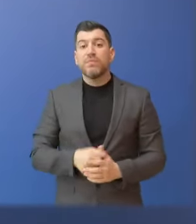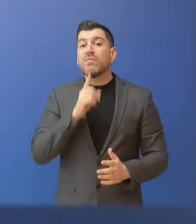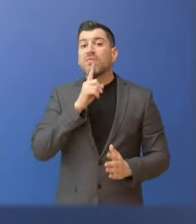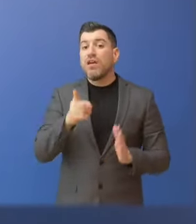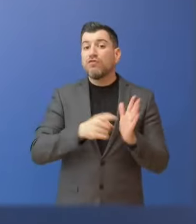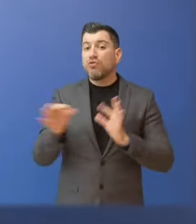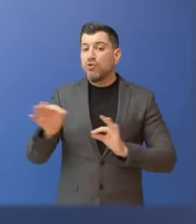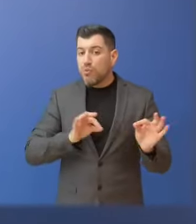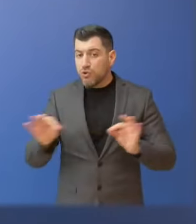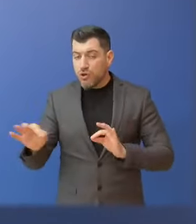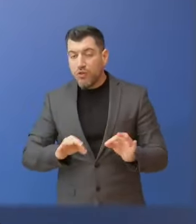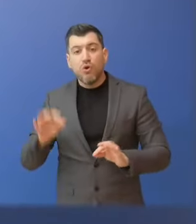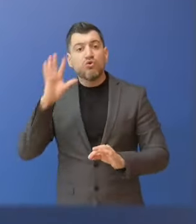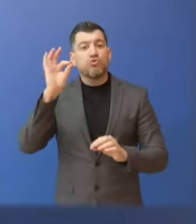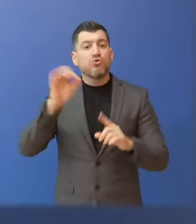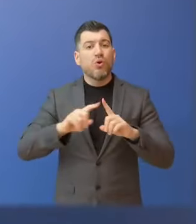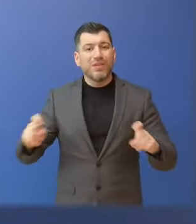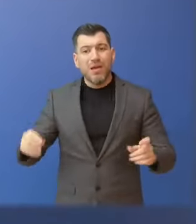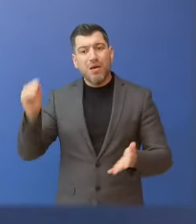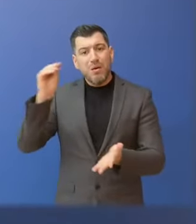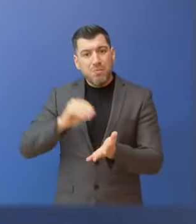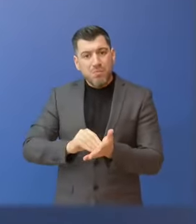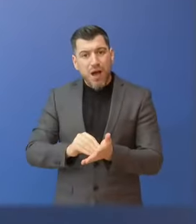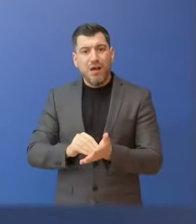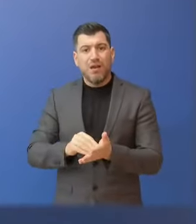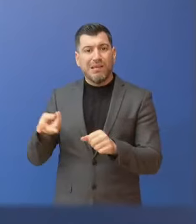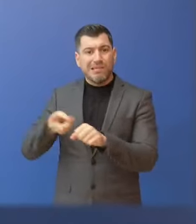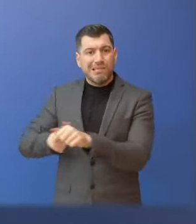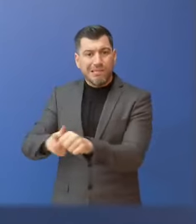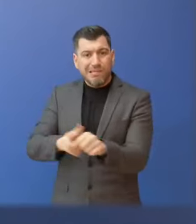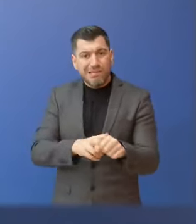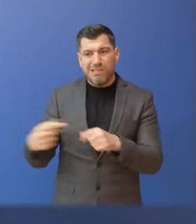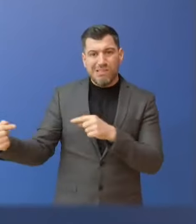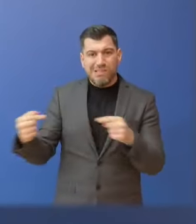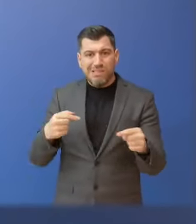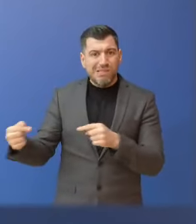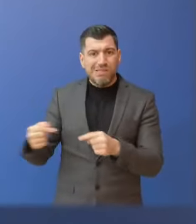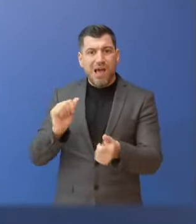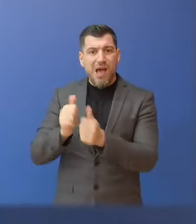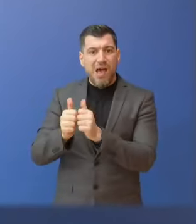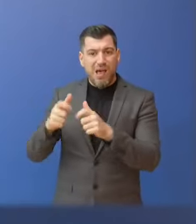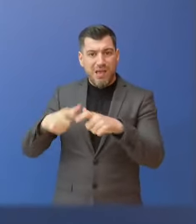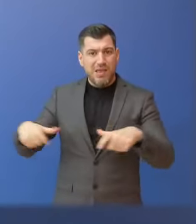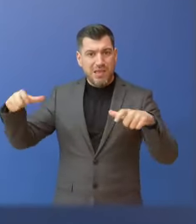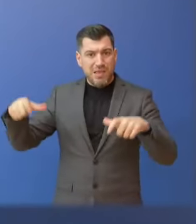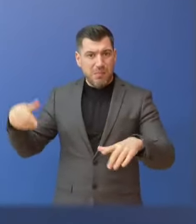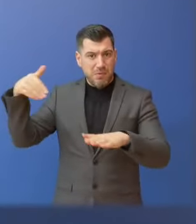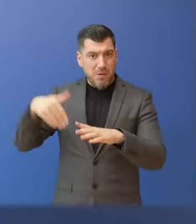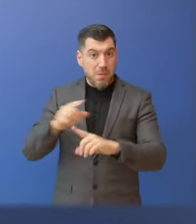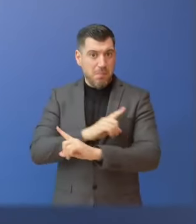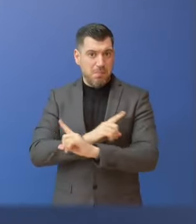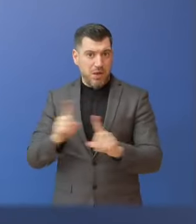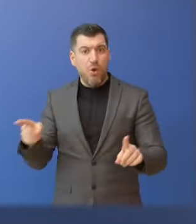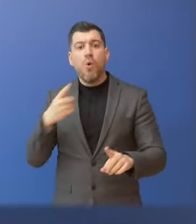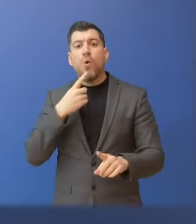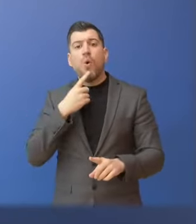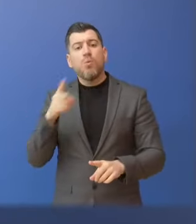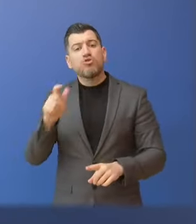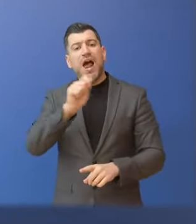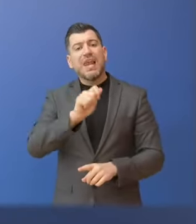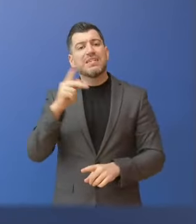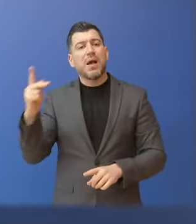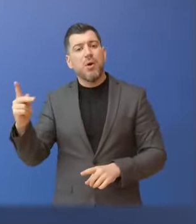της βίας στα γήπεδα για να μην θρηνήσουμε ξανά θύματα όπως ο άλκης καμπανός που δολοφονήθηκε σαν σήμερα πριν δο χρόνια στη